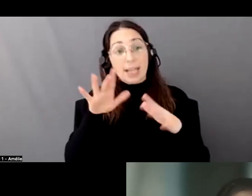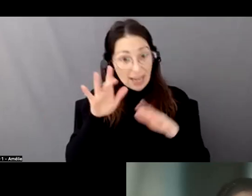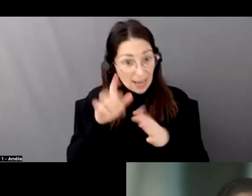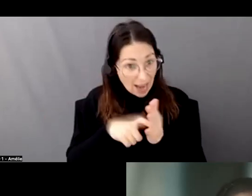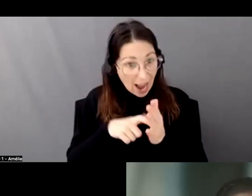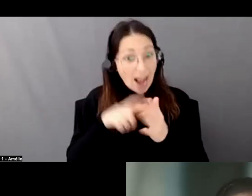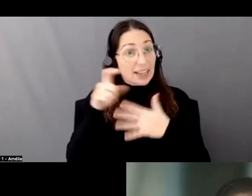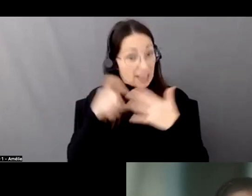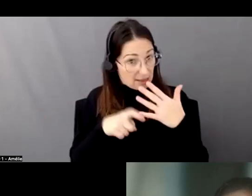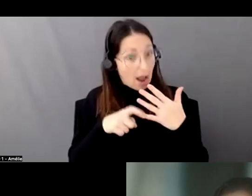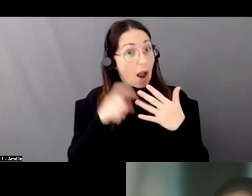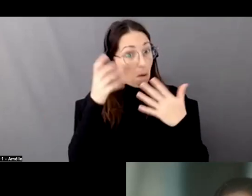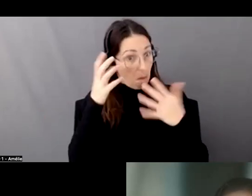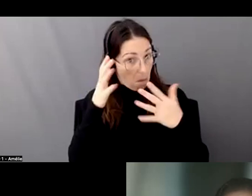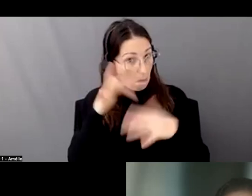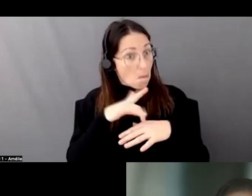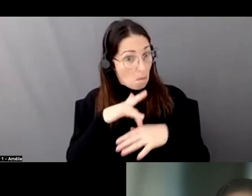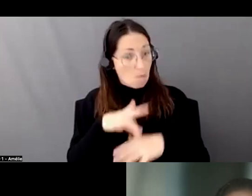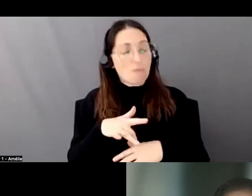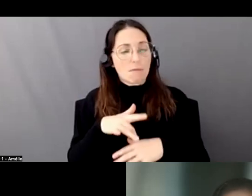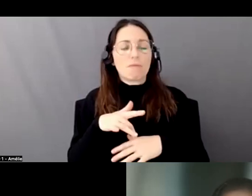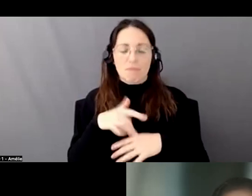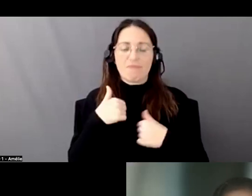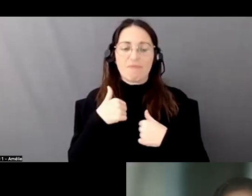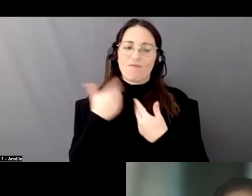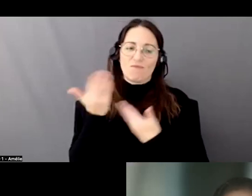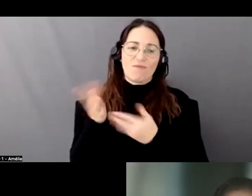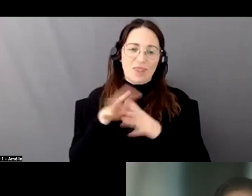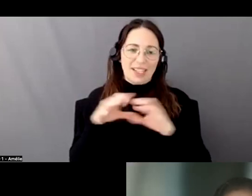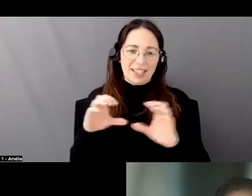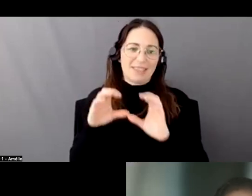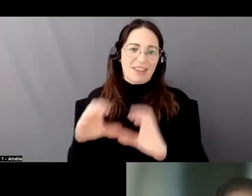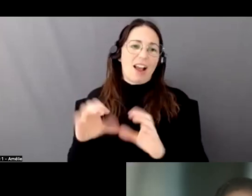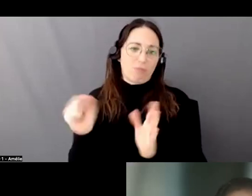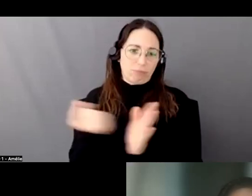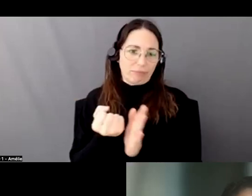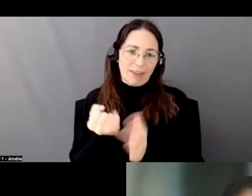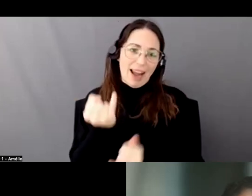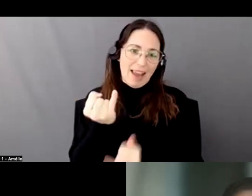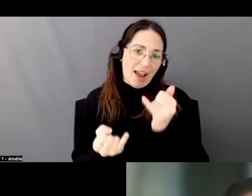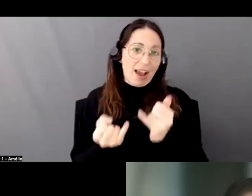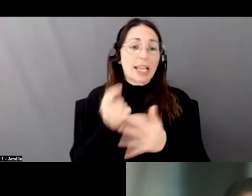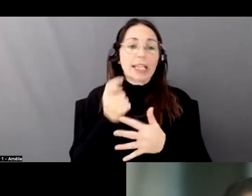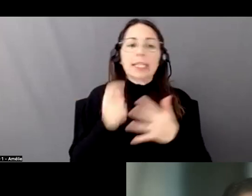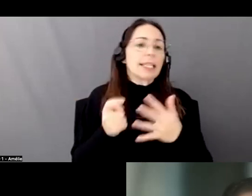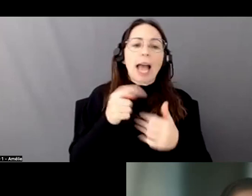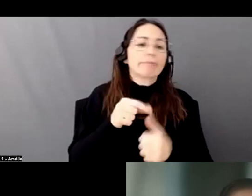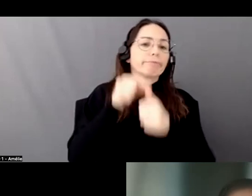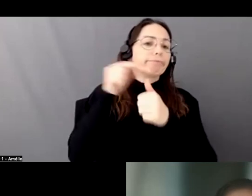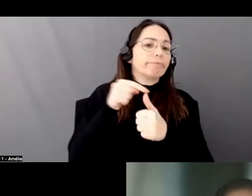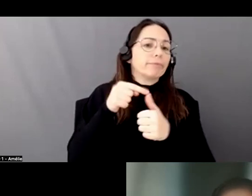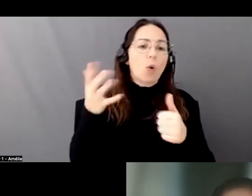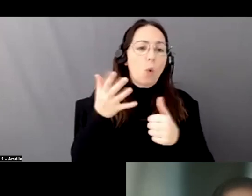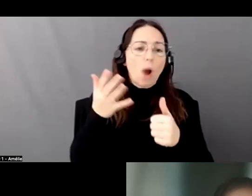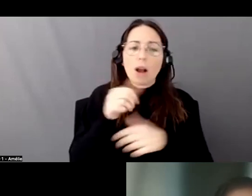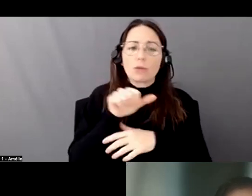sont, remplis, nous offrons des certificats à la fin. Donc le critère principal, c'est juste